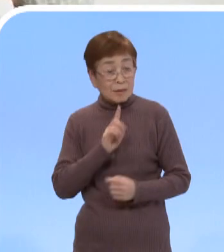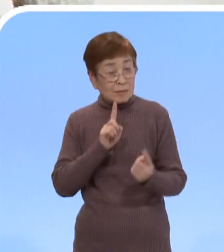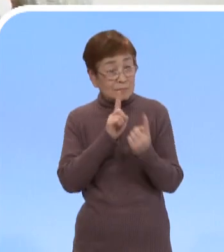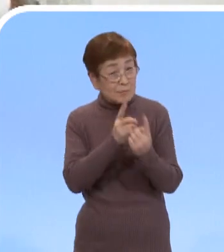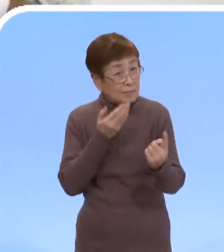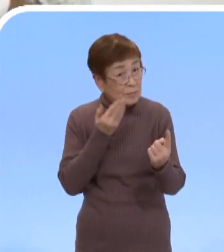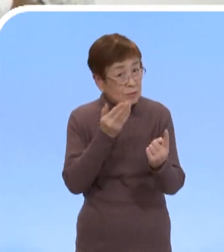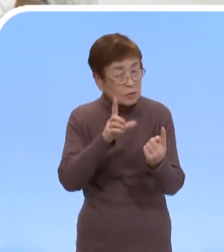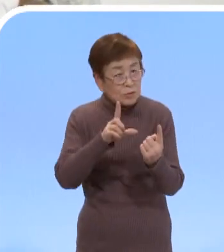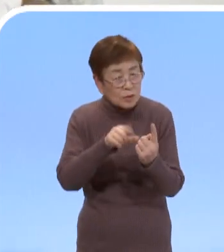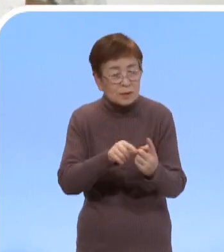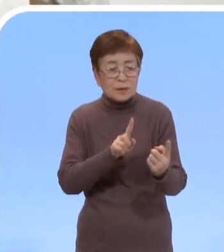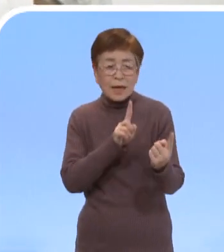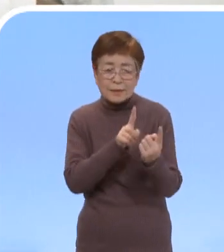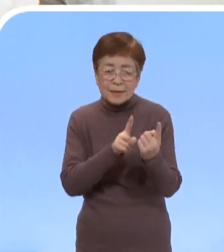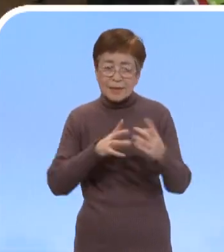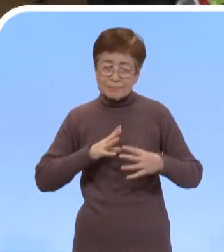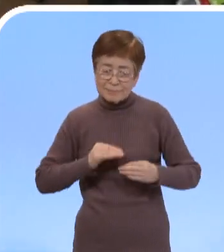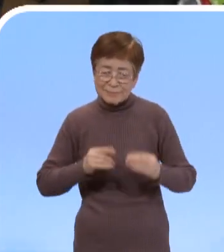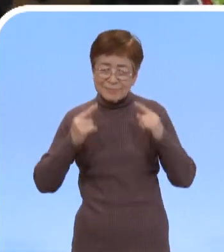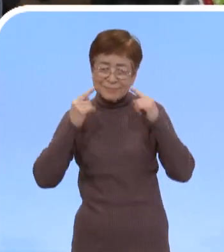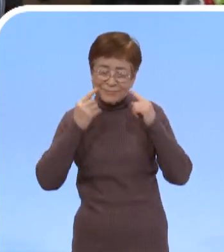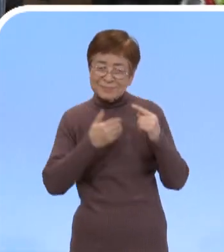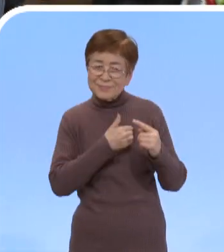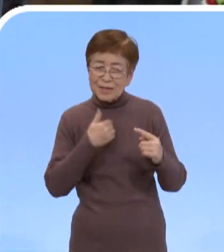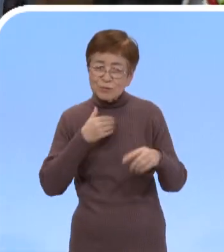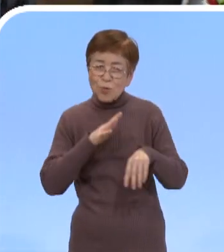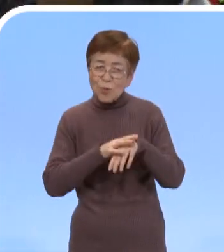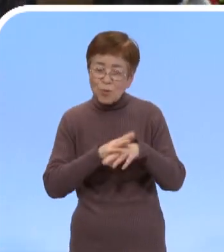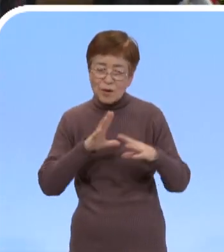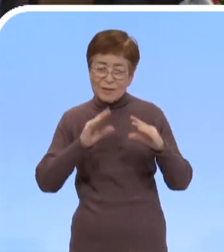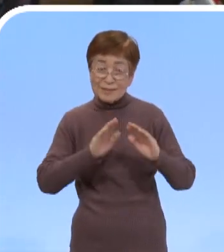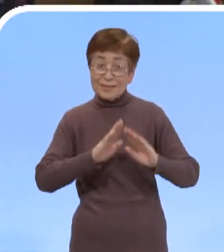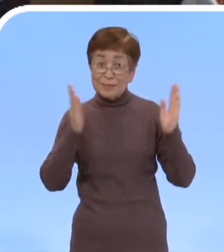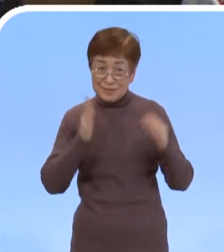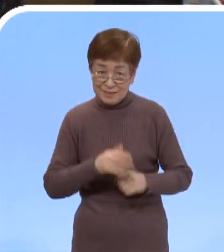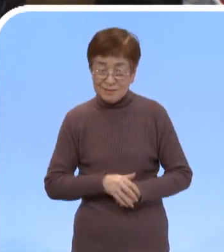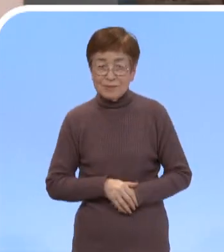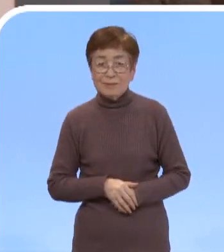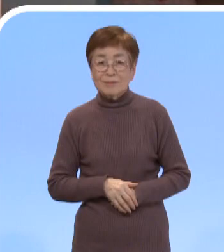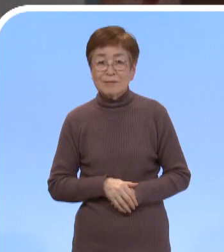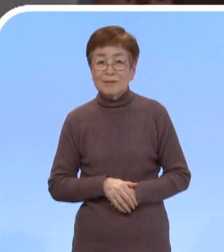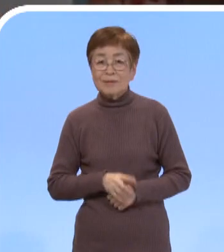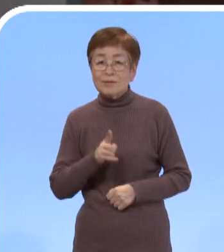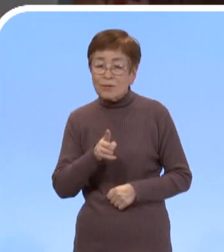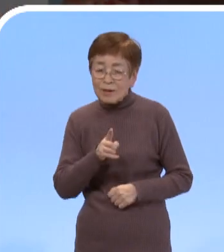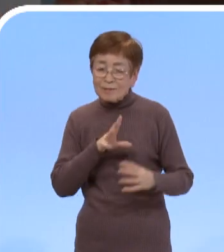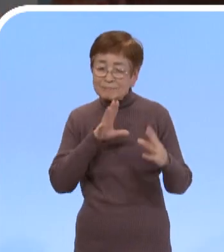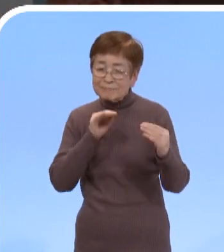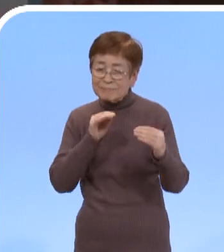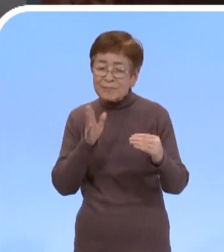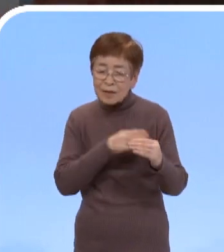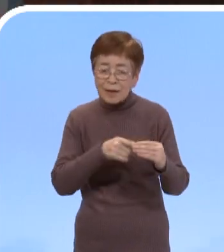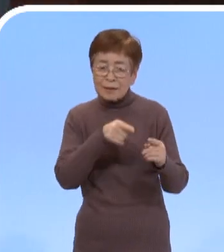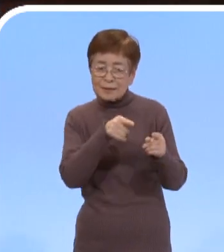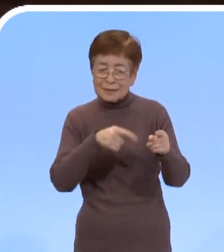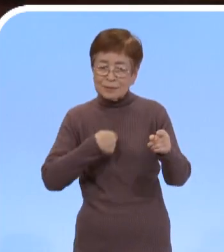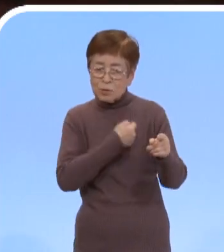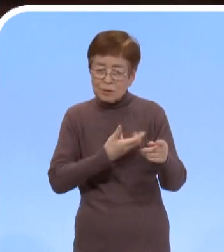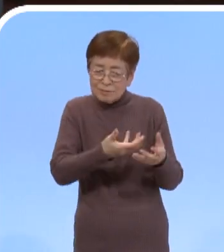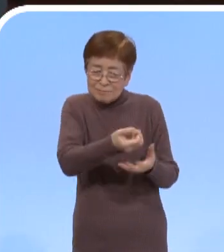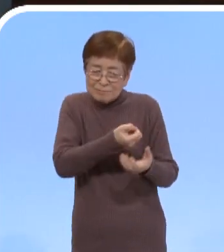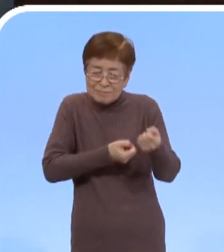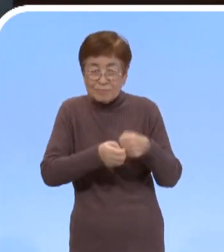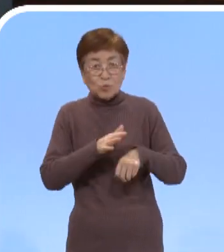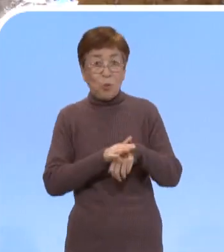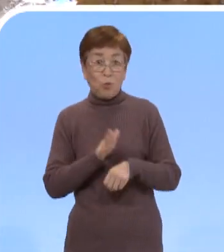材では相手が笑顔になる話題を見つけることから始めるという岡本さん、そこからその人が伝えた